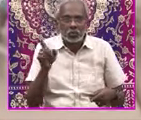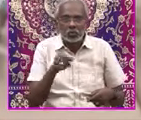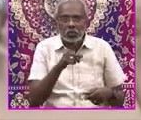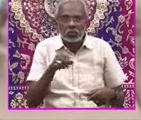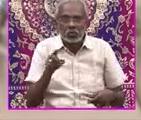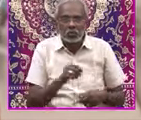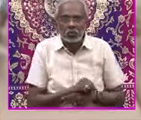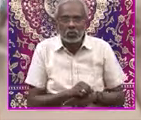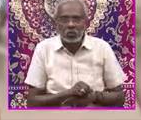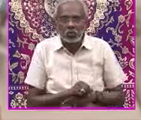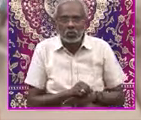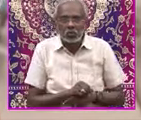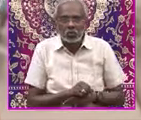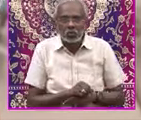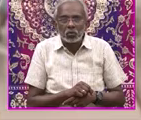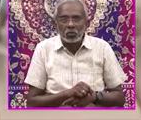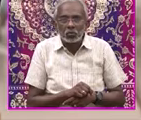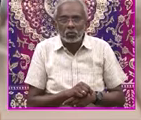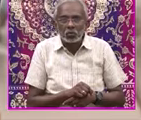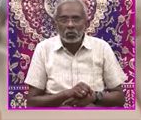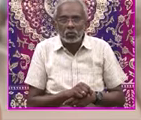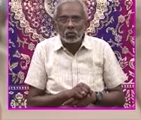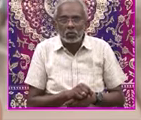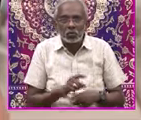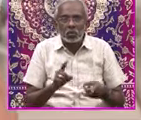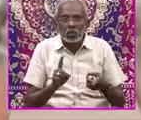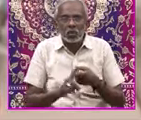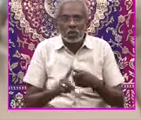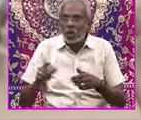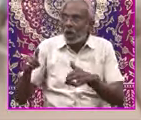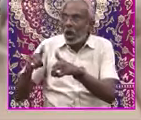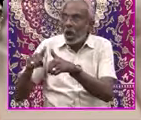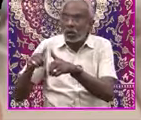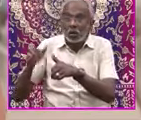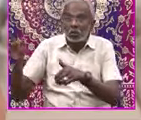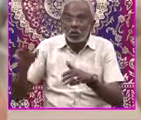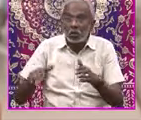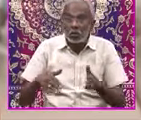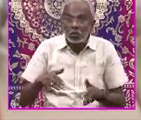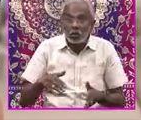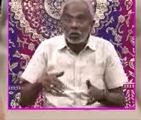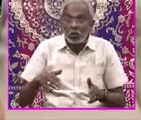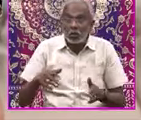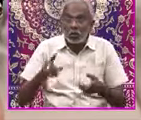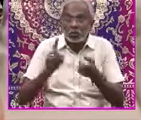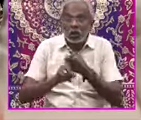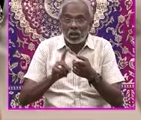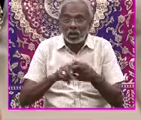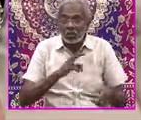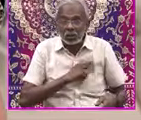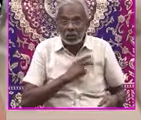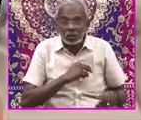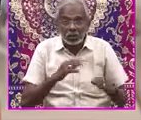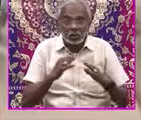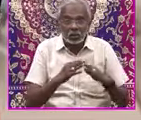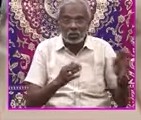பாடுவாங்க. ஆற்காட்டுல சண்டைனா சந்த மாமா, நான் அடுப்புங்கரையில ஒளிஞ்சிக்குவேன் சந்த மாமா,